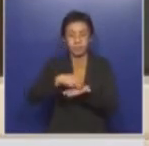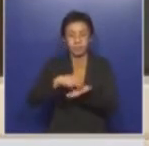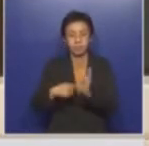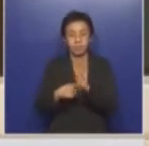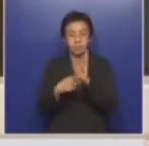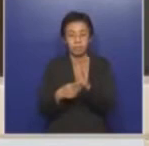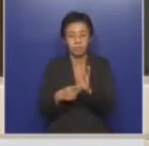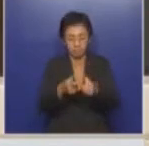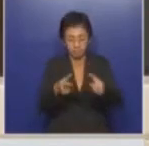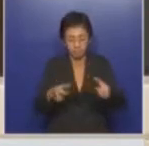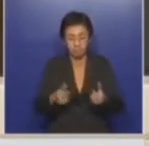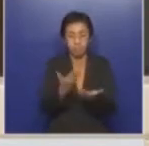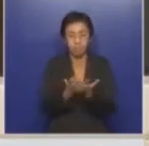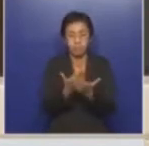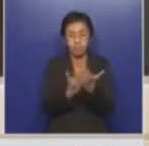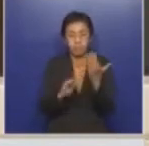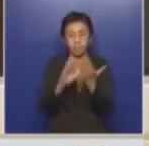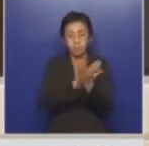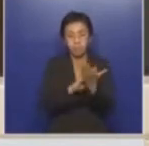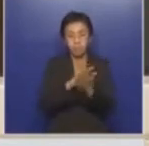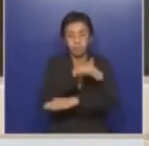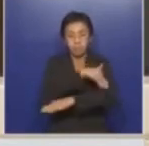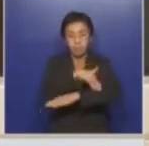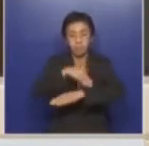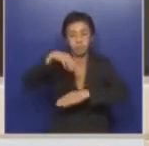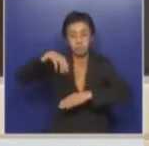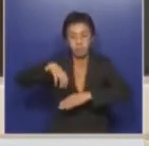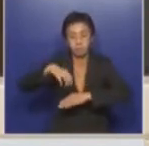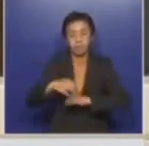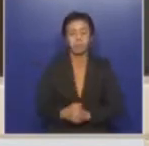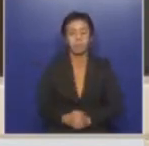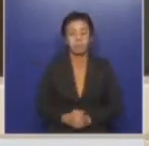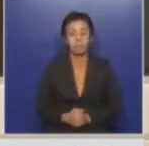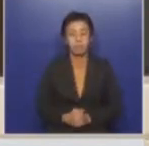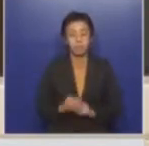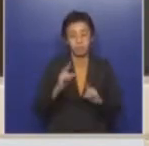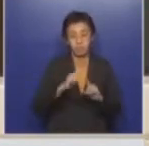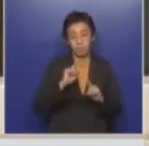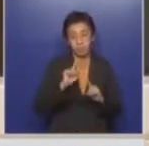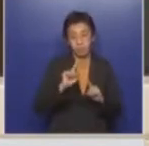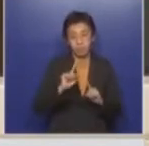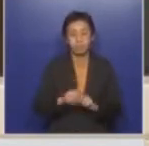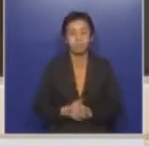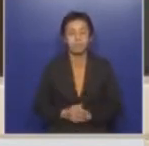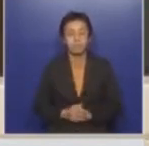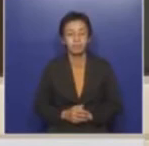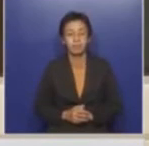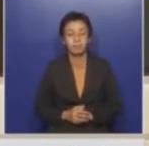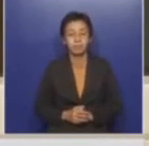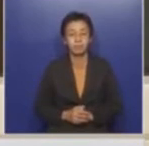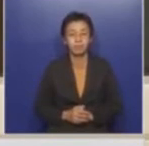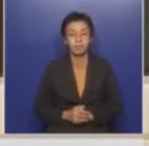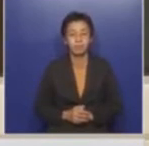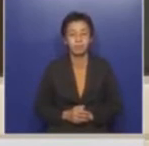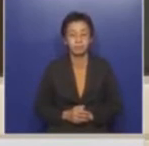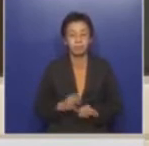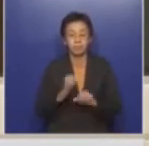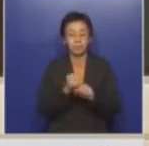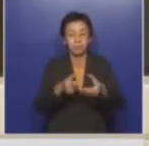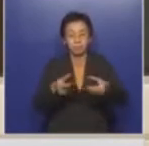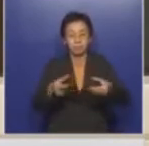เกตในรายงานการเงินแผ่นดินของกรมบัญชีกลางนะครับในประเด็นที่1ครับท่านประธานครับในรายงานการเงิน